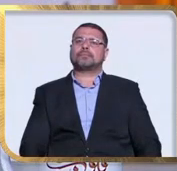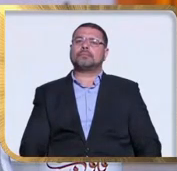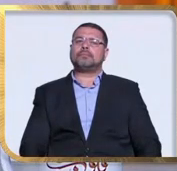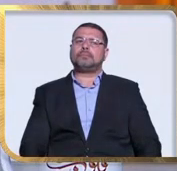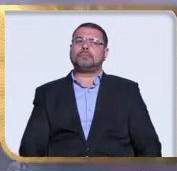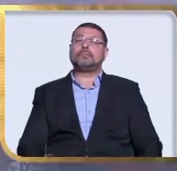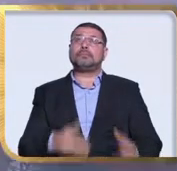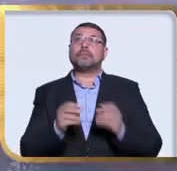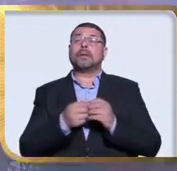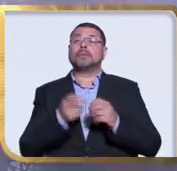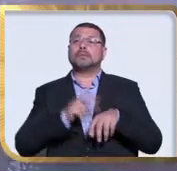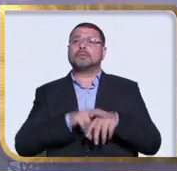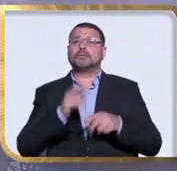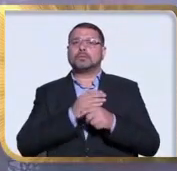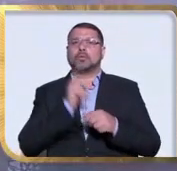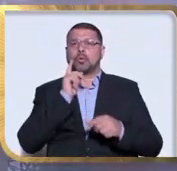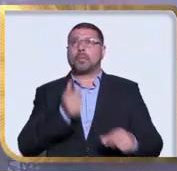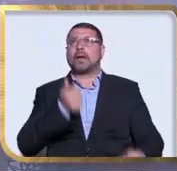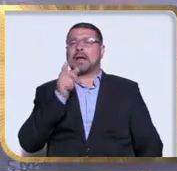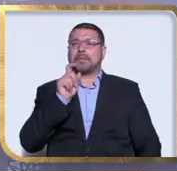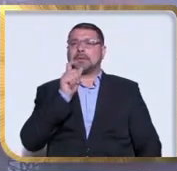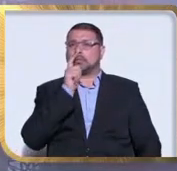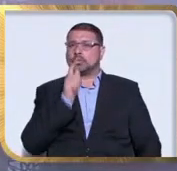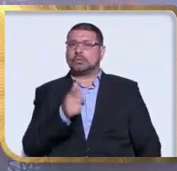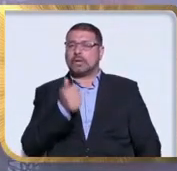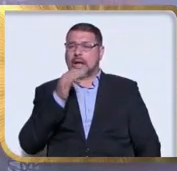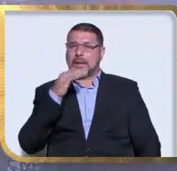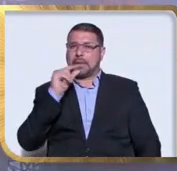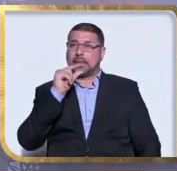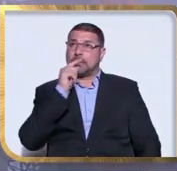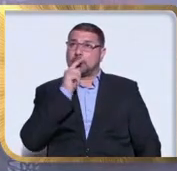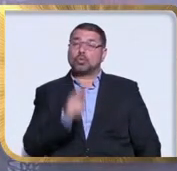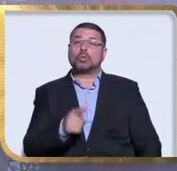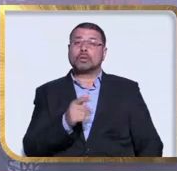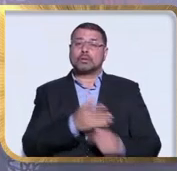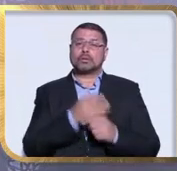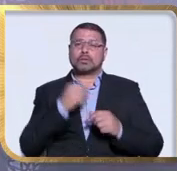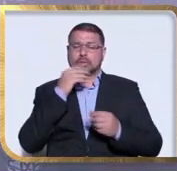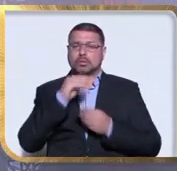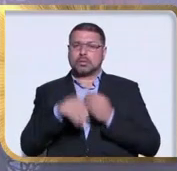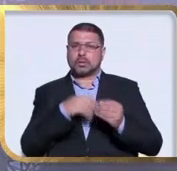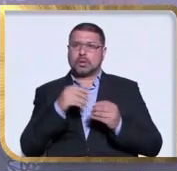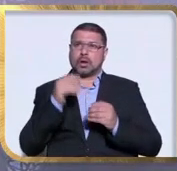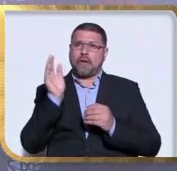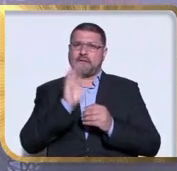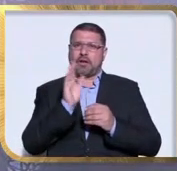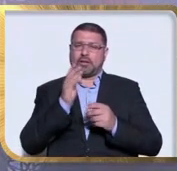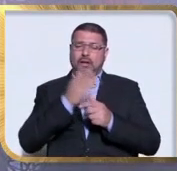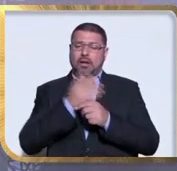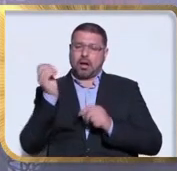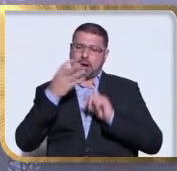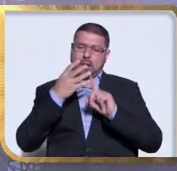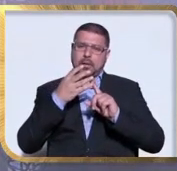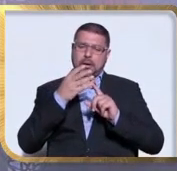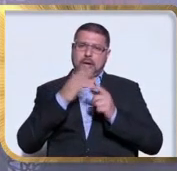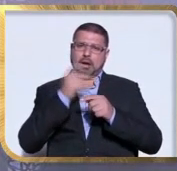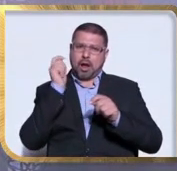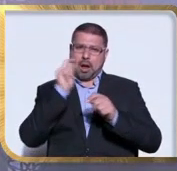طيب بالنسبة للست أم أحمد بتتكلم عن طواف الإفاضة إنها أدته رابع يوم من